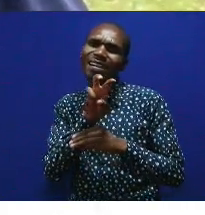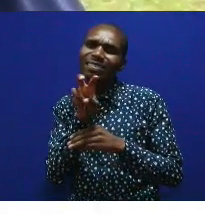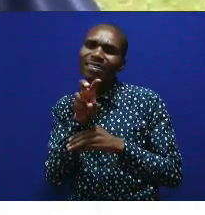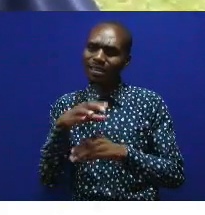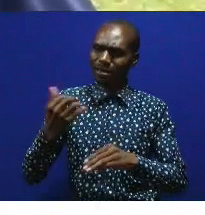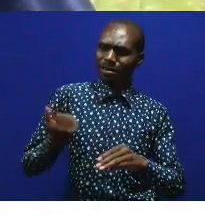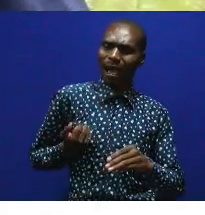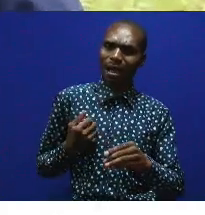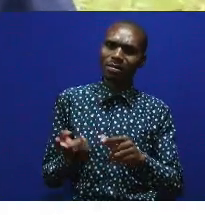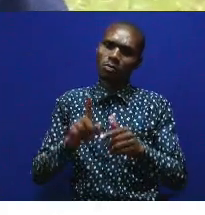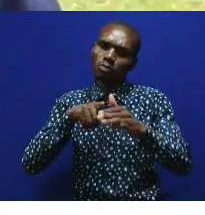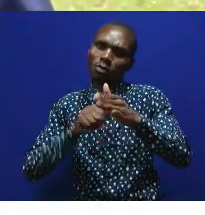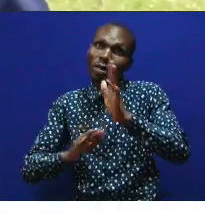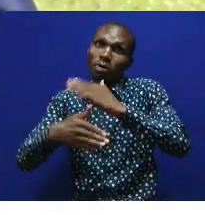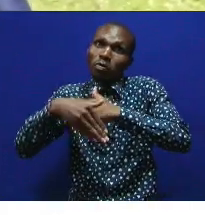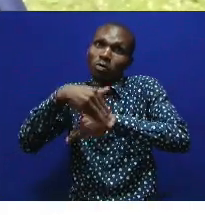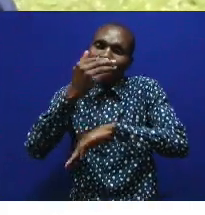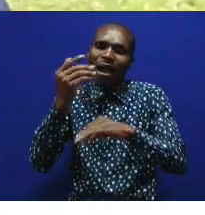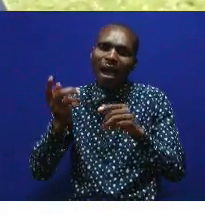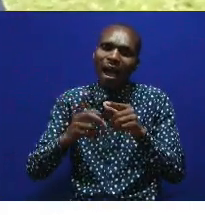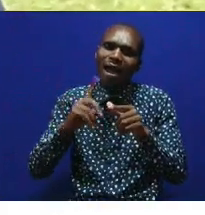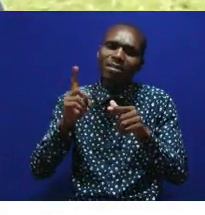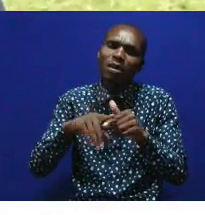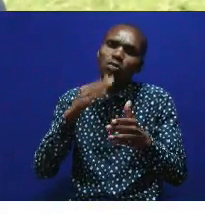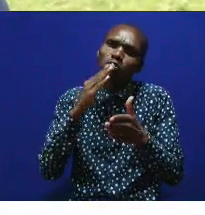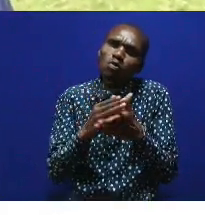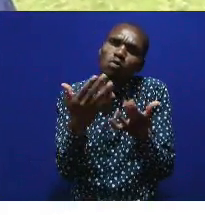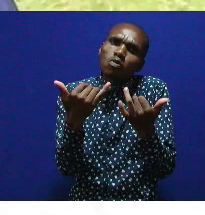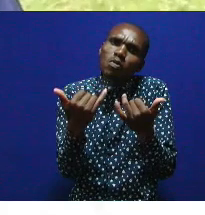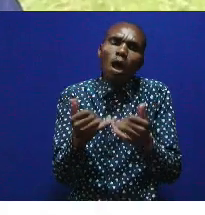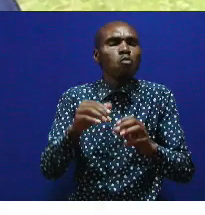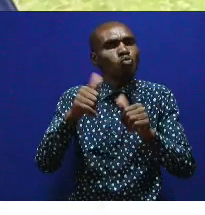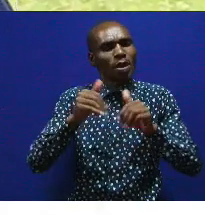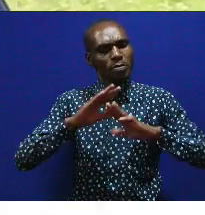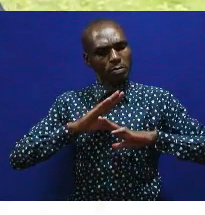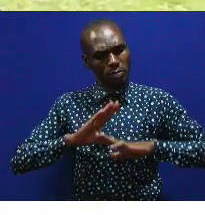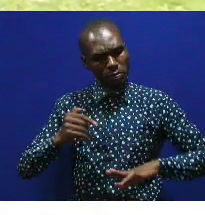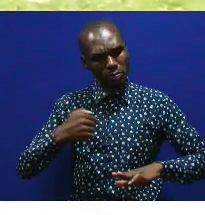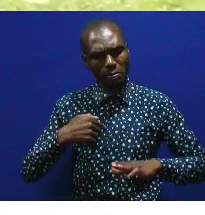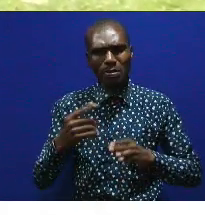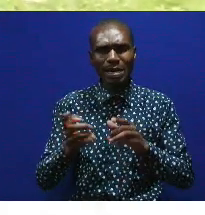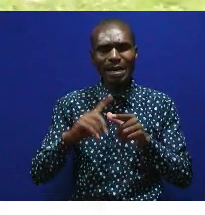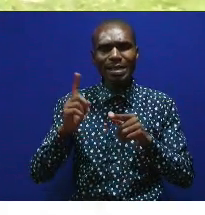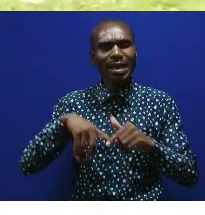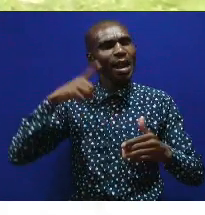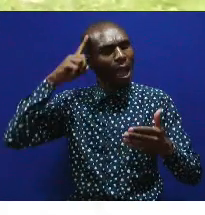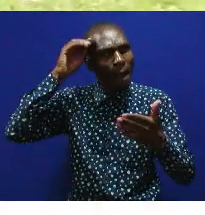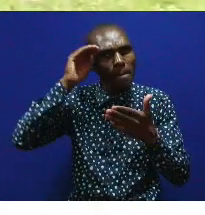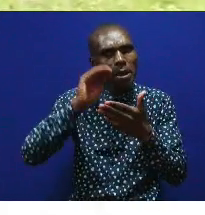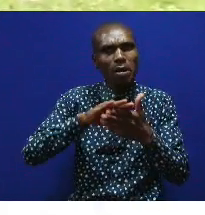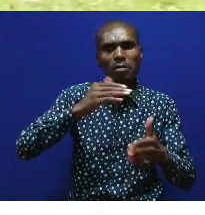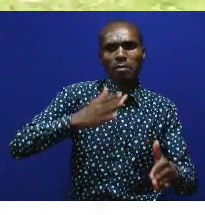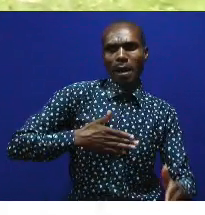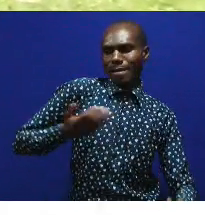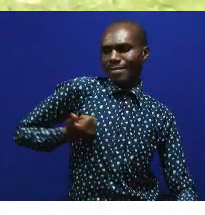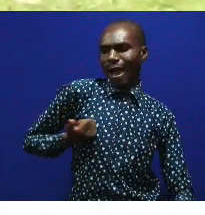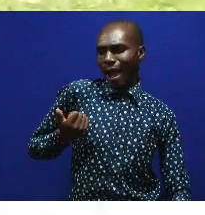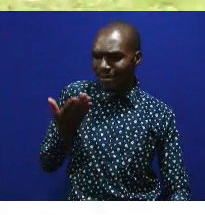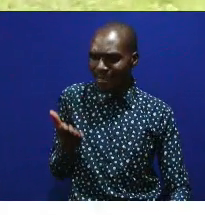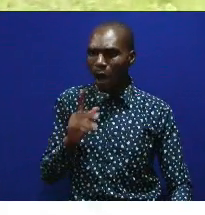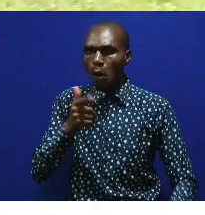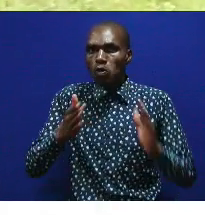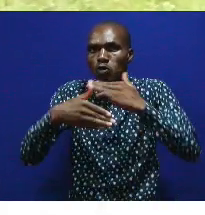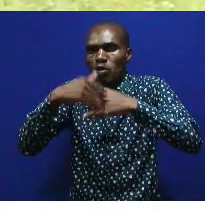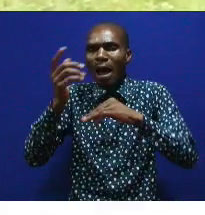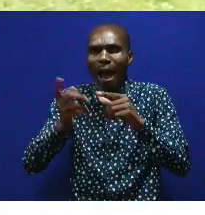wangu ameenda nikaona Mimi Sasa nimepona nikaweka matumain yote kwa mtoto wangu Sasa